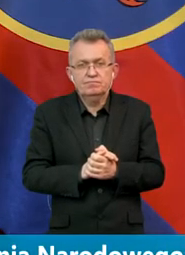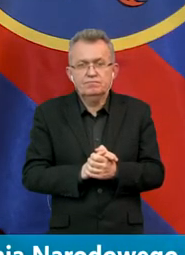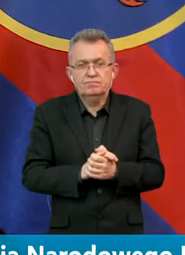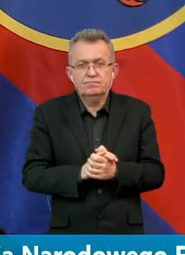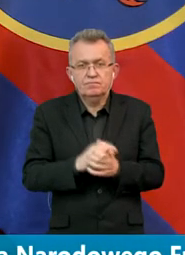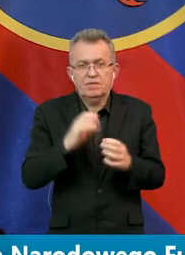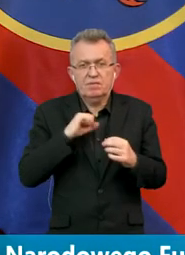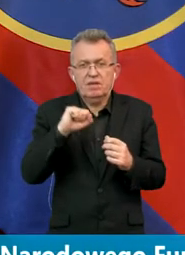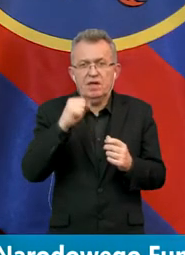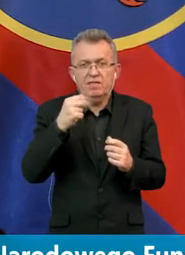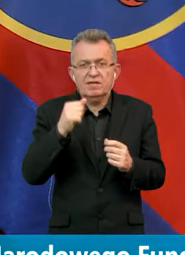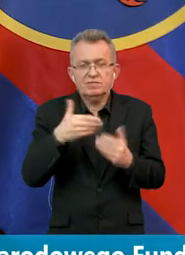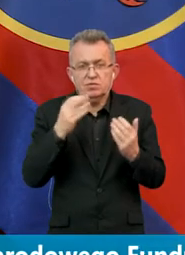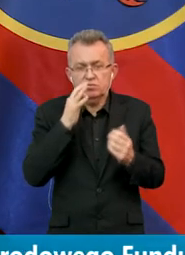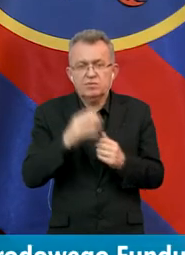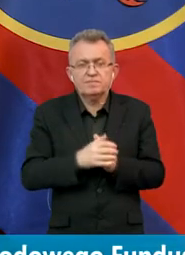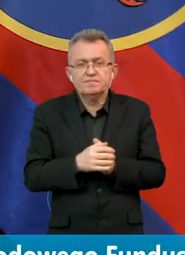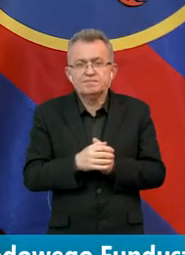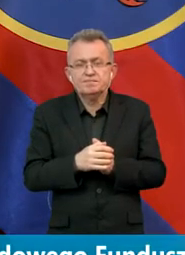Pan Antek. Dzień dobry.